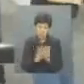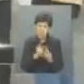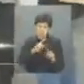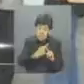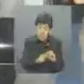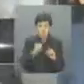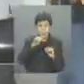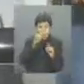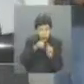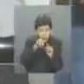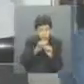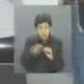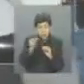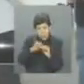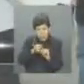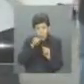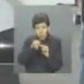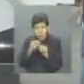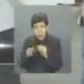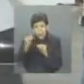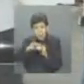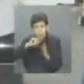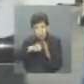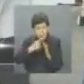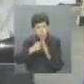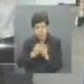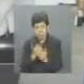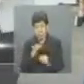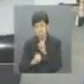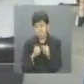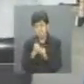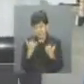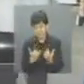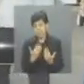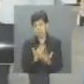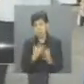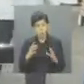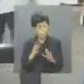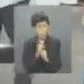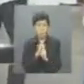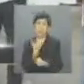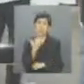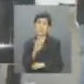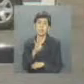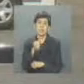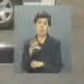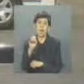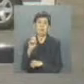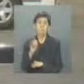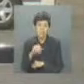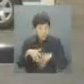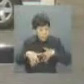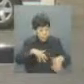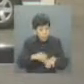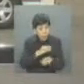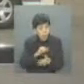รวม12เดือนซึ่งจะทำให้ก๊าซ NGV ในช่วงปลายปีนี้อยู่ที่14บาท50สตางค์ก็ทำให้ประชาชนที่ใช้บริการ